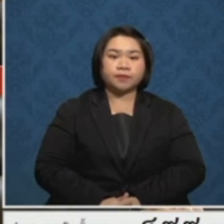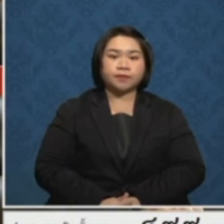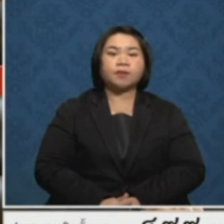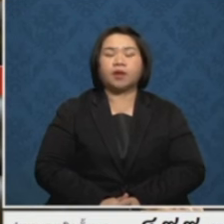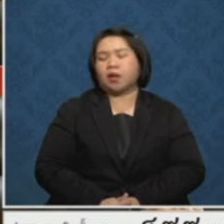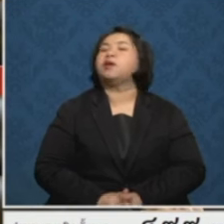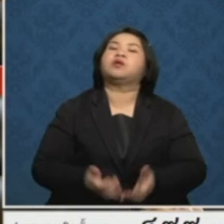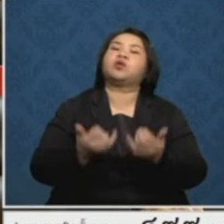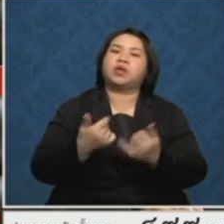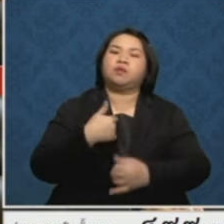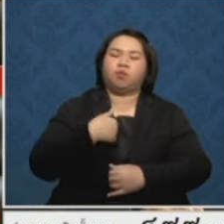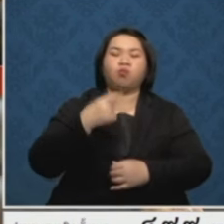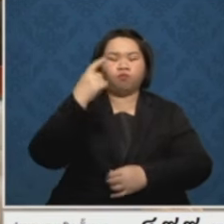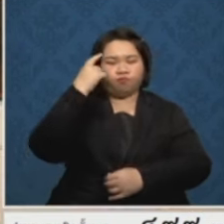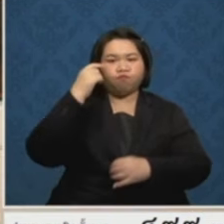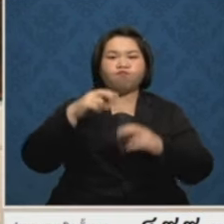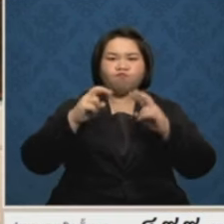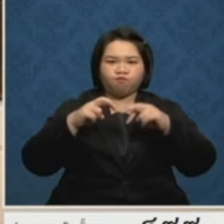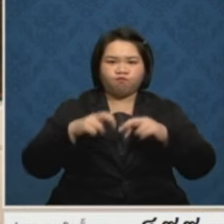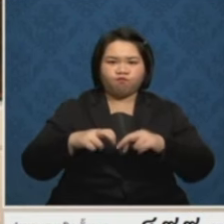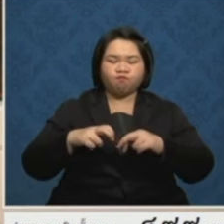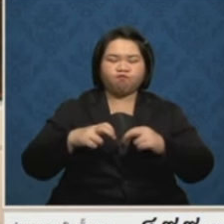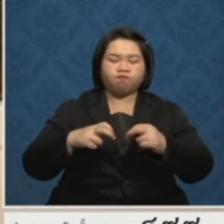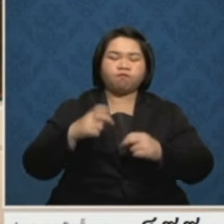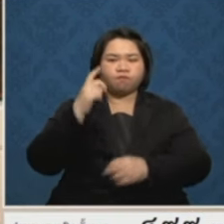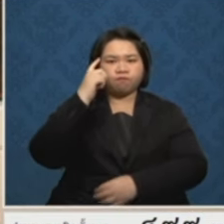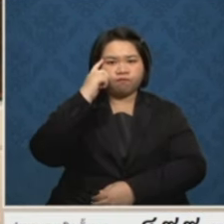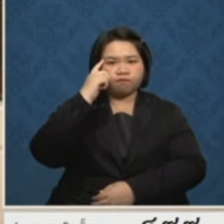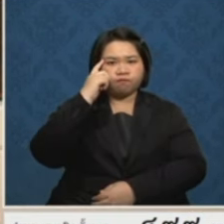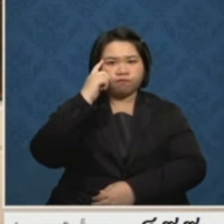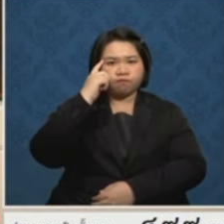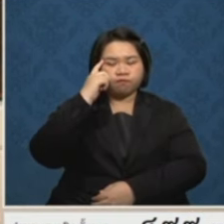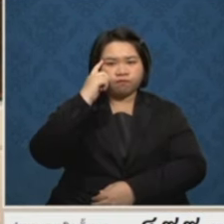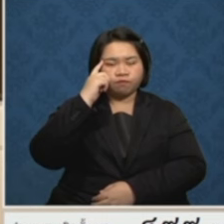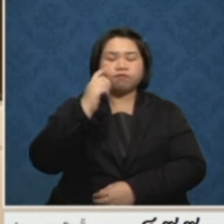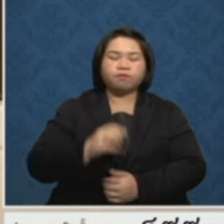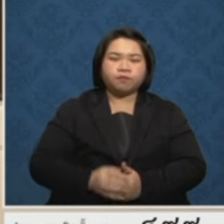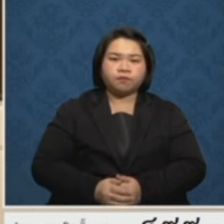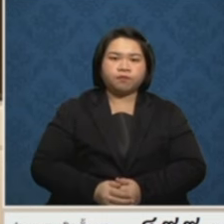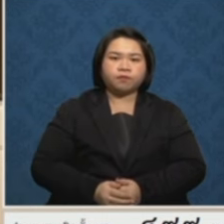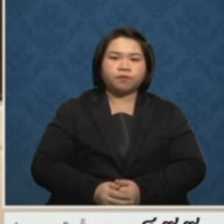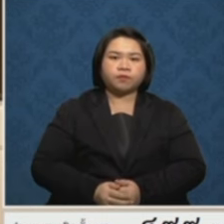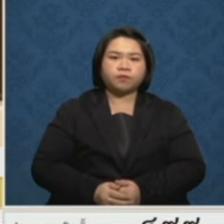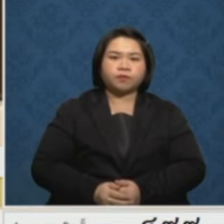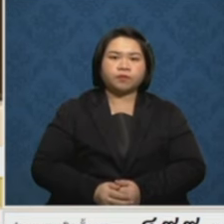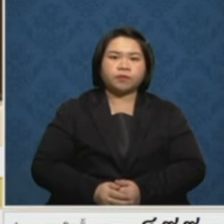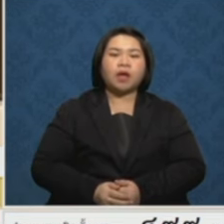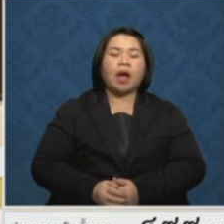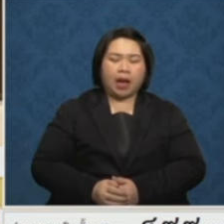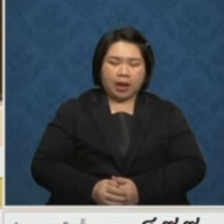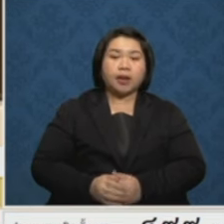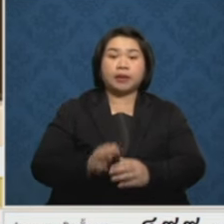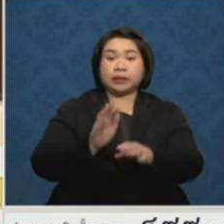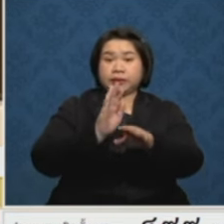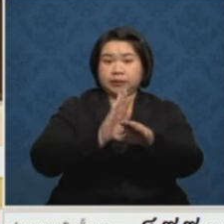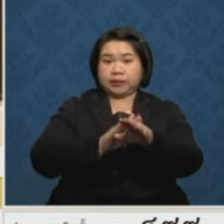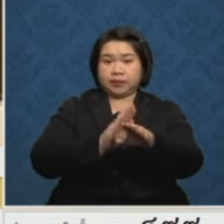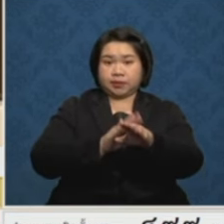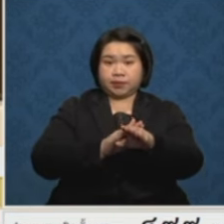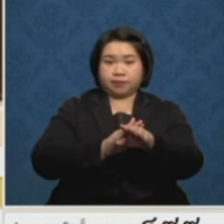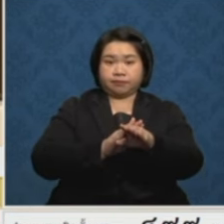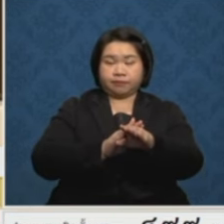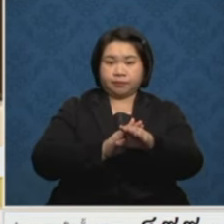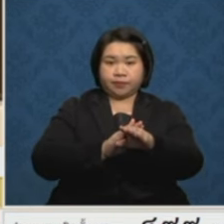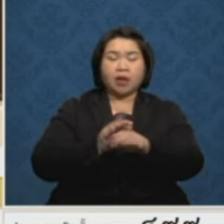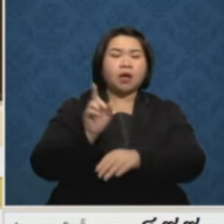วินิจฉัยนะครับก็เป็นเขาเรียกว่าเป็นข้อตักเตือนเป็นข้อกล่